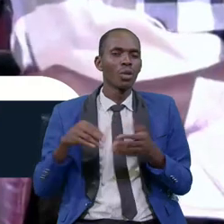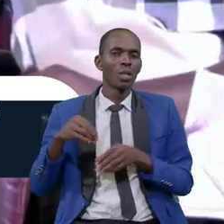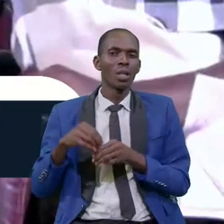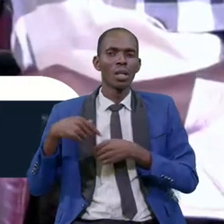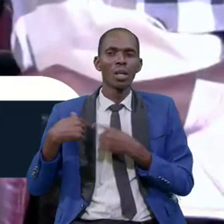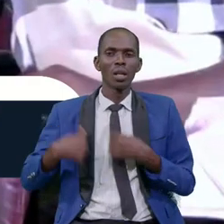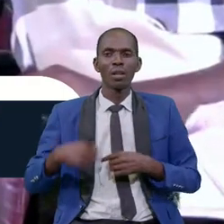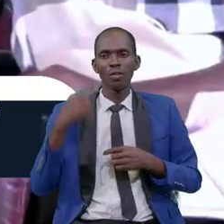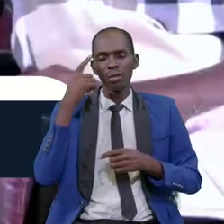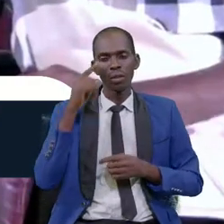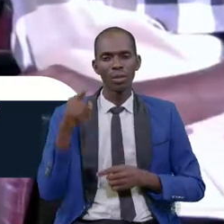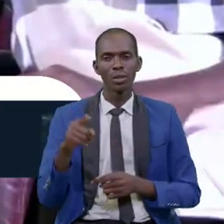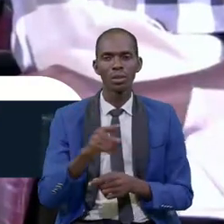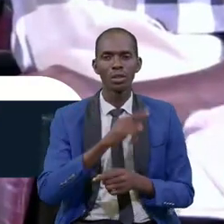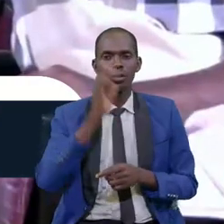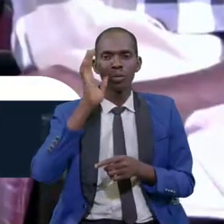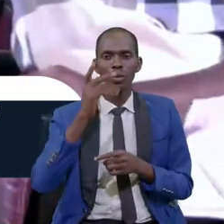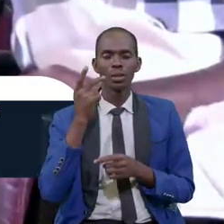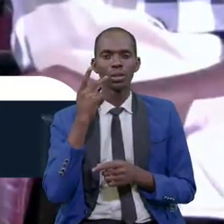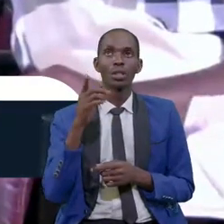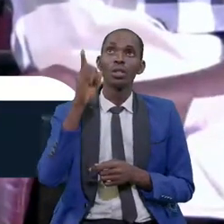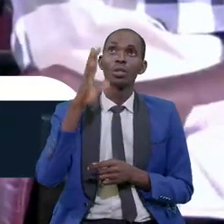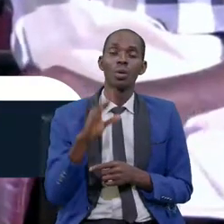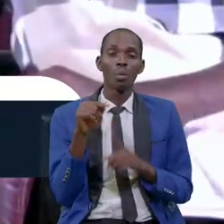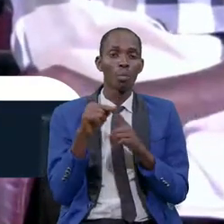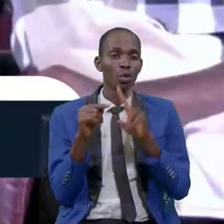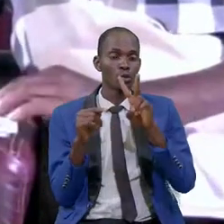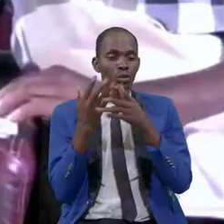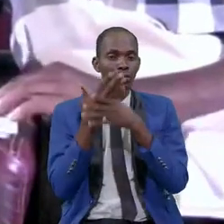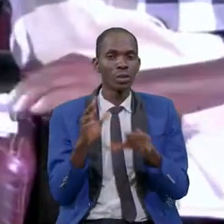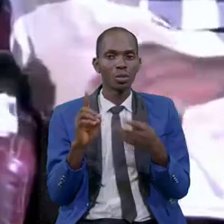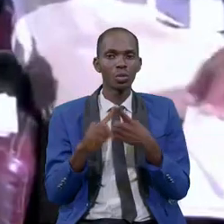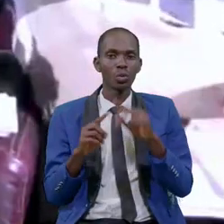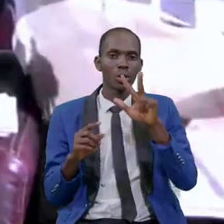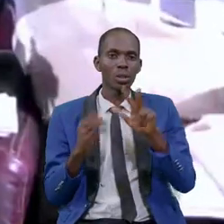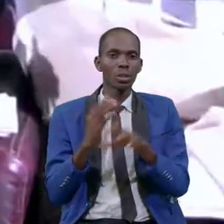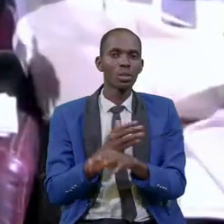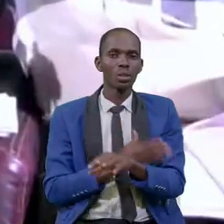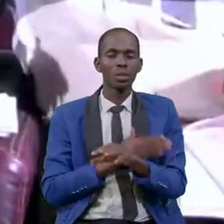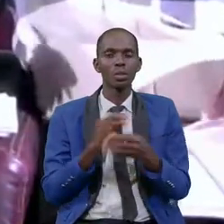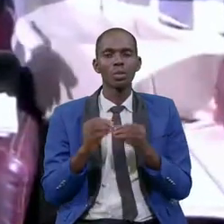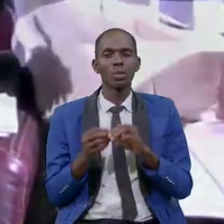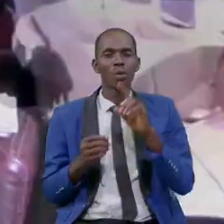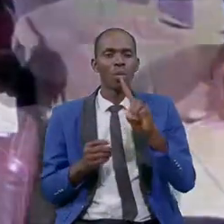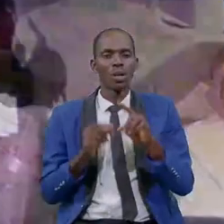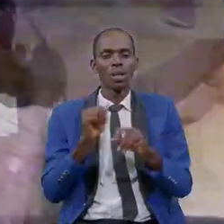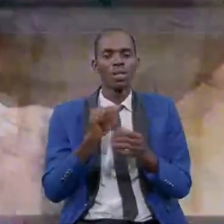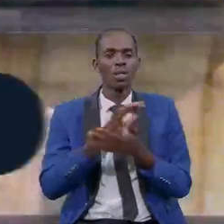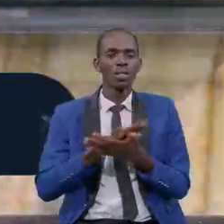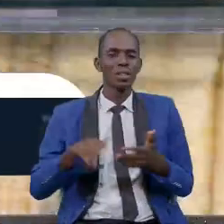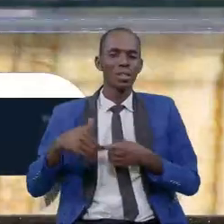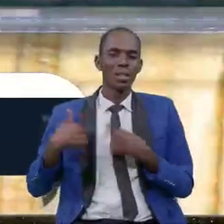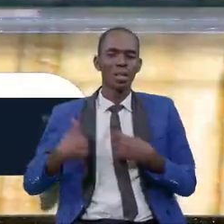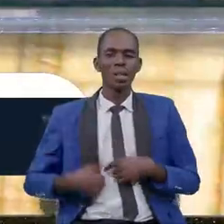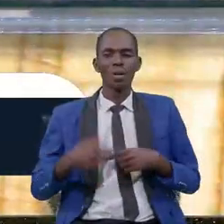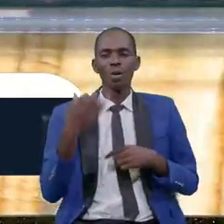8 qui dit, heureux ceux qui ont le cœur pur car ils verront Dieu. Nous allons voir trois points ici. Premier point ici,